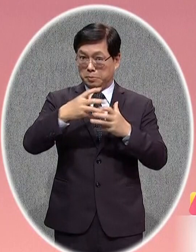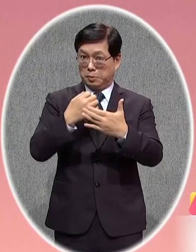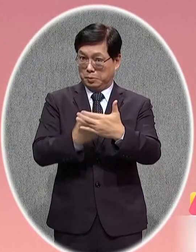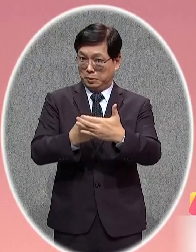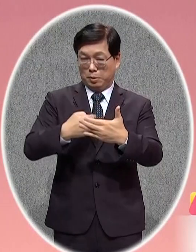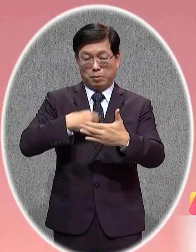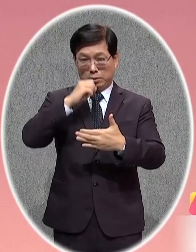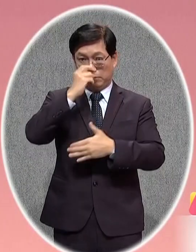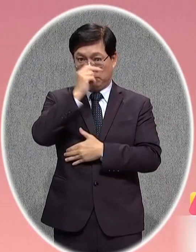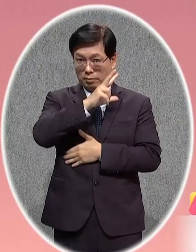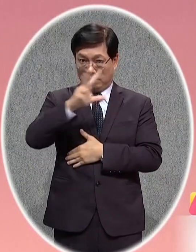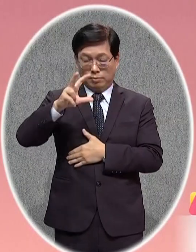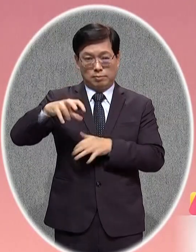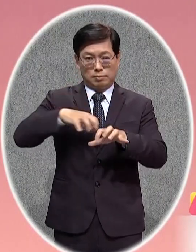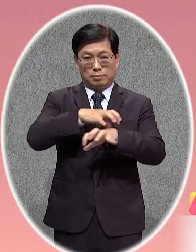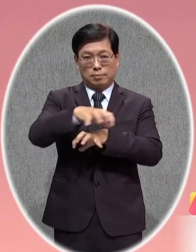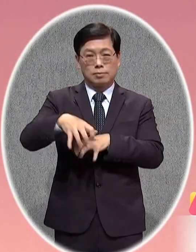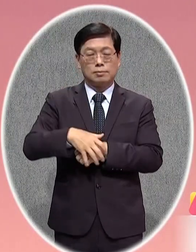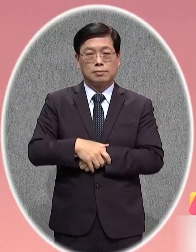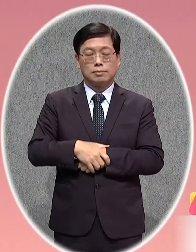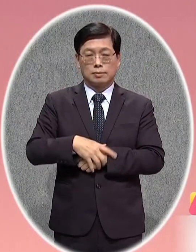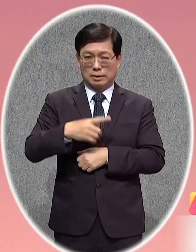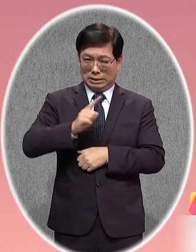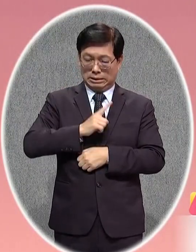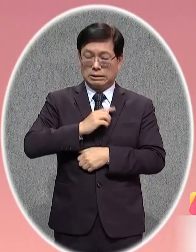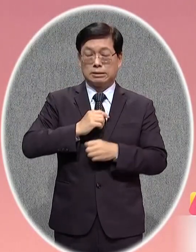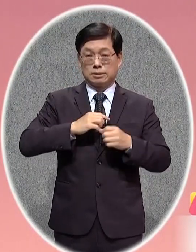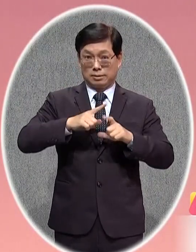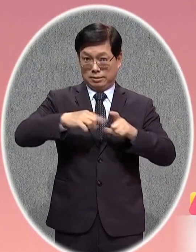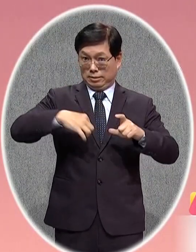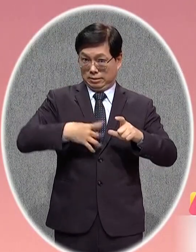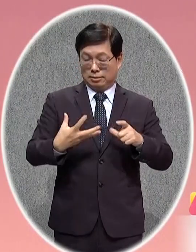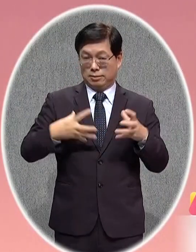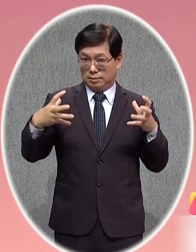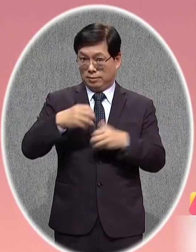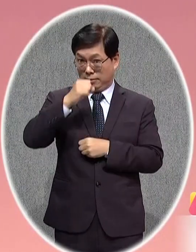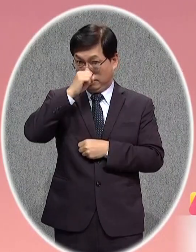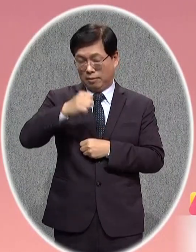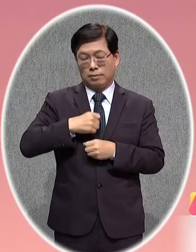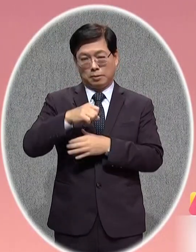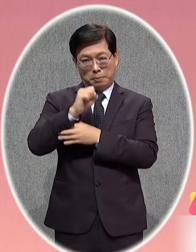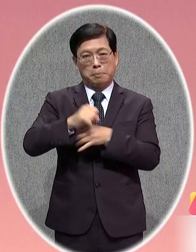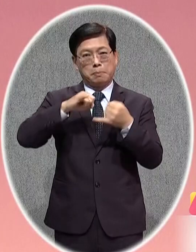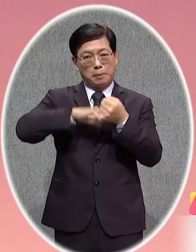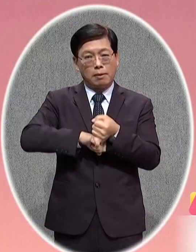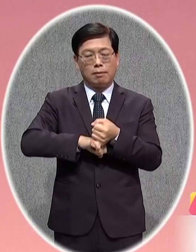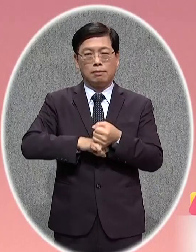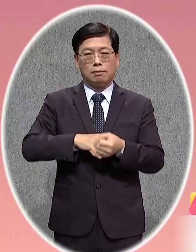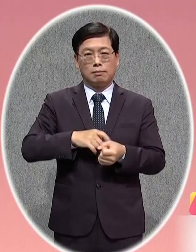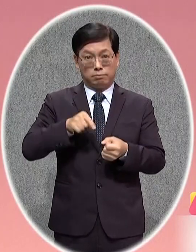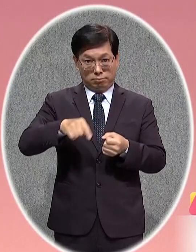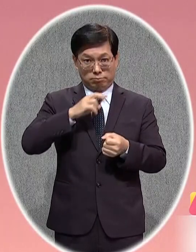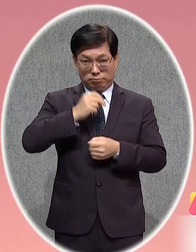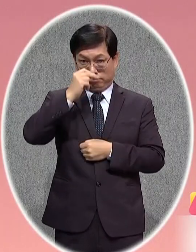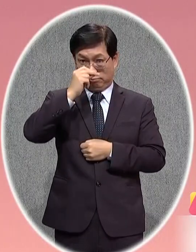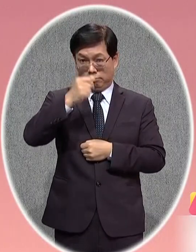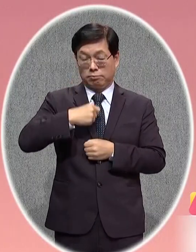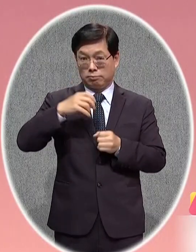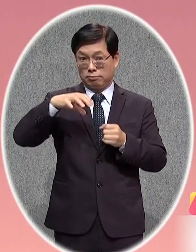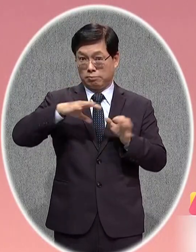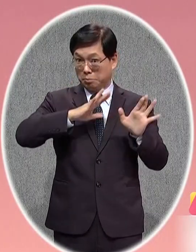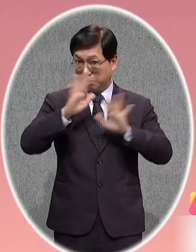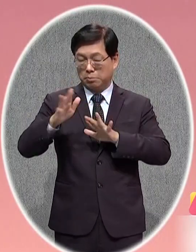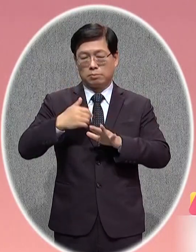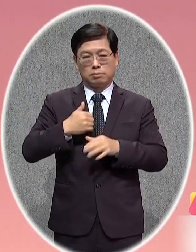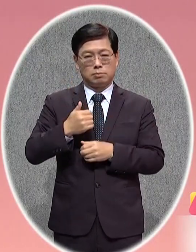台湾的特殊的地景，然后许下与大自然共好的承诺。这样子的一个特殊地景，